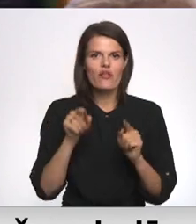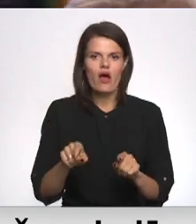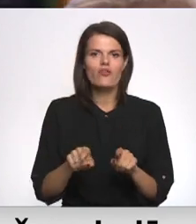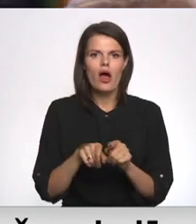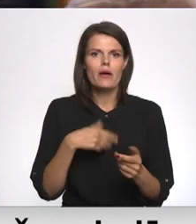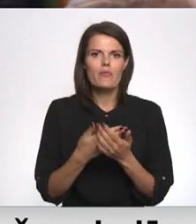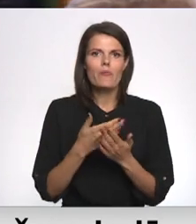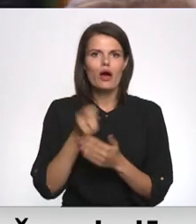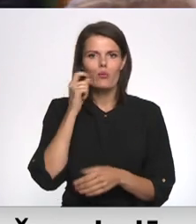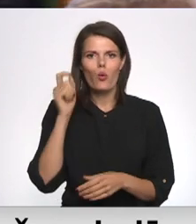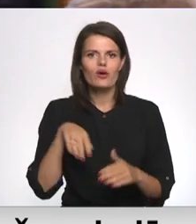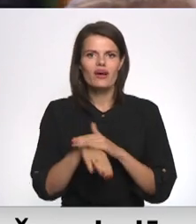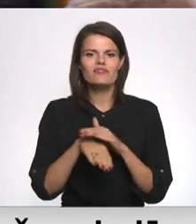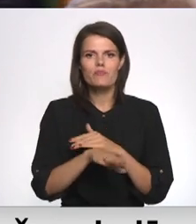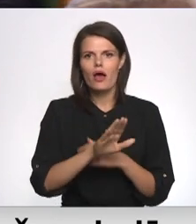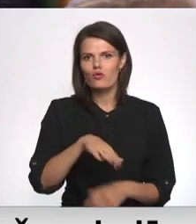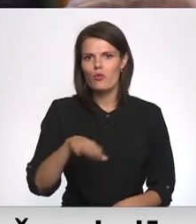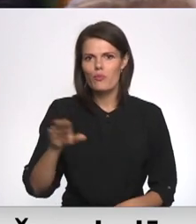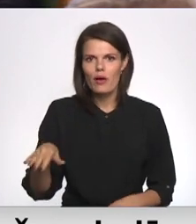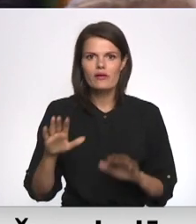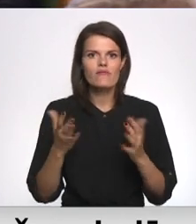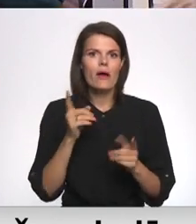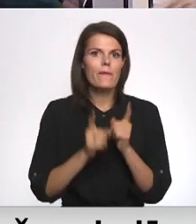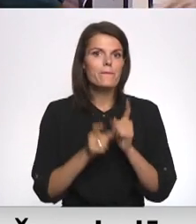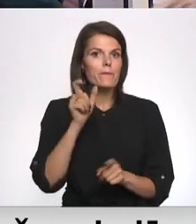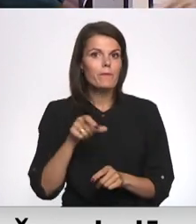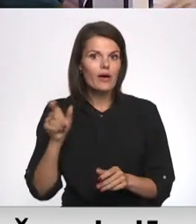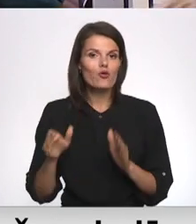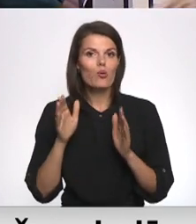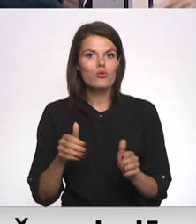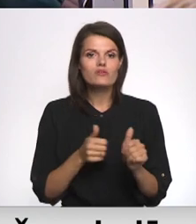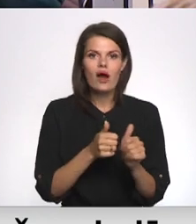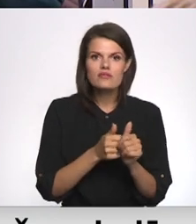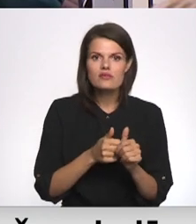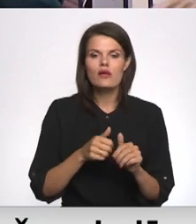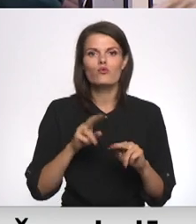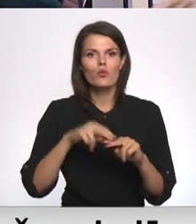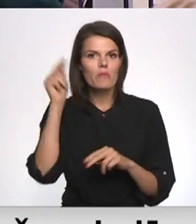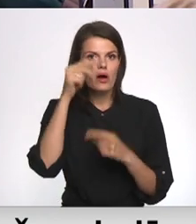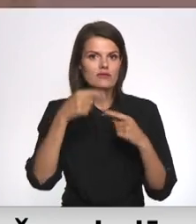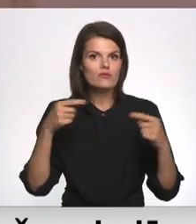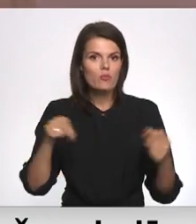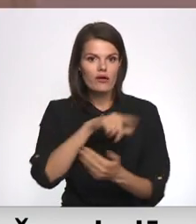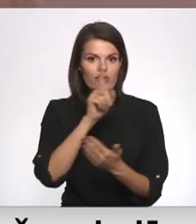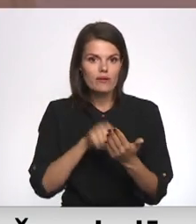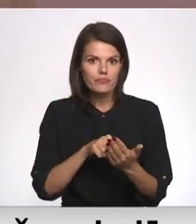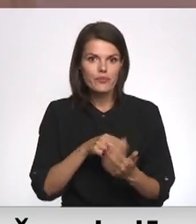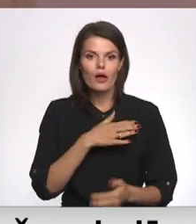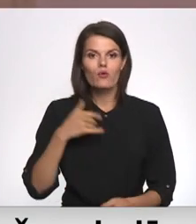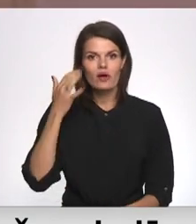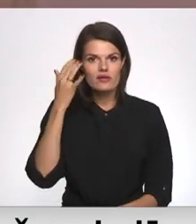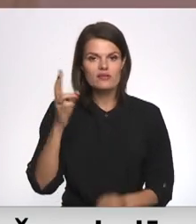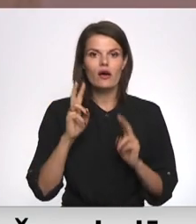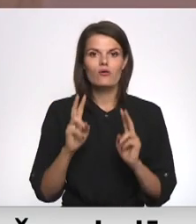arī, piemēram, Ukrainas bēgļu bērni. Vai pedagogiem būs asistenti un mācību materiāli? Ļoti ceru, ka